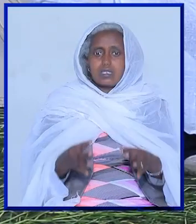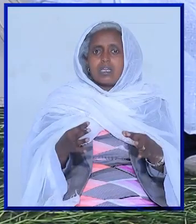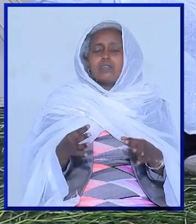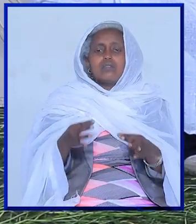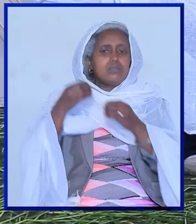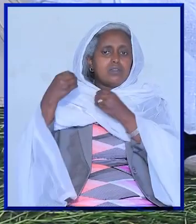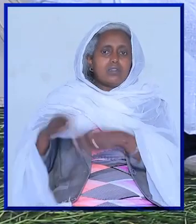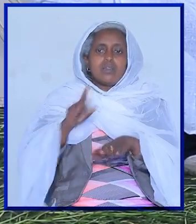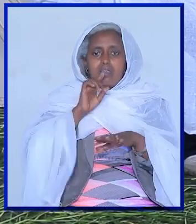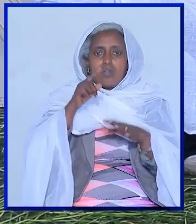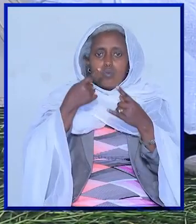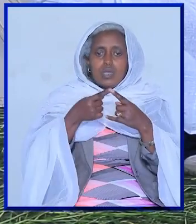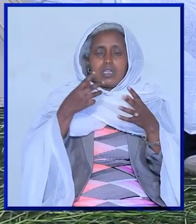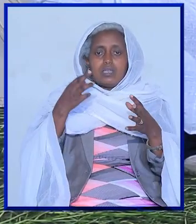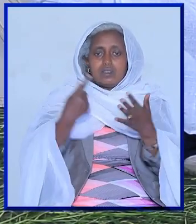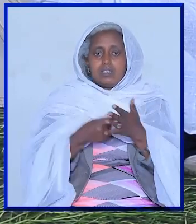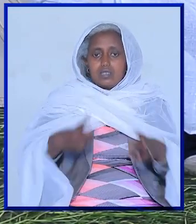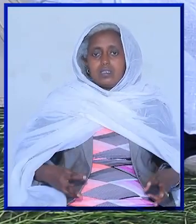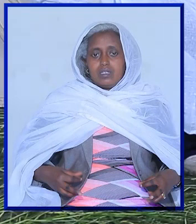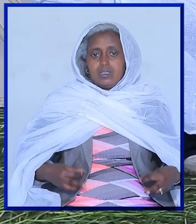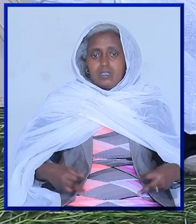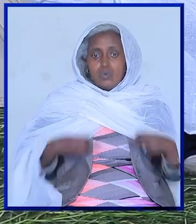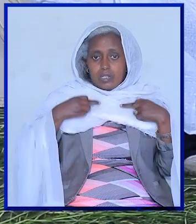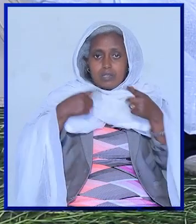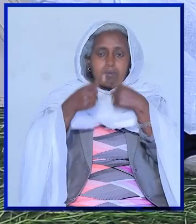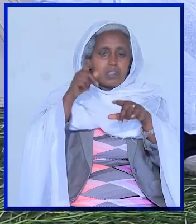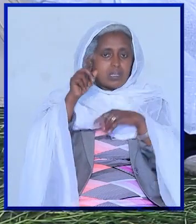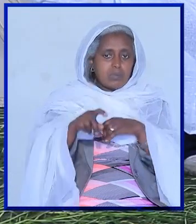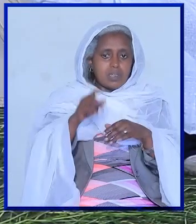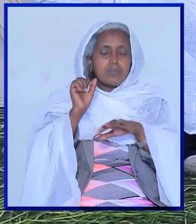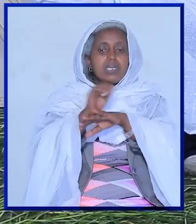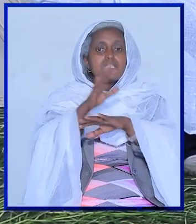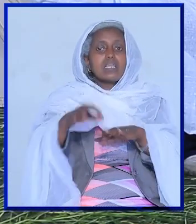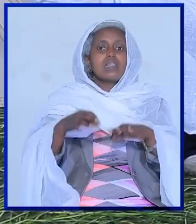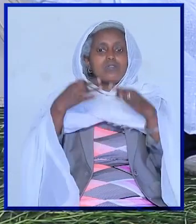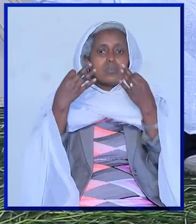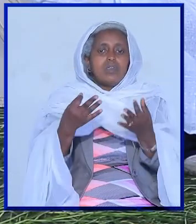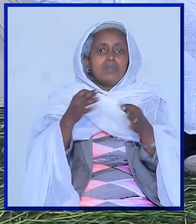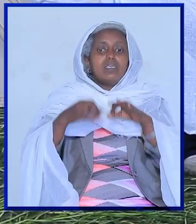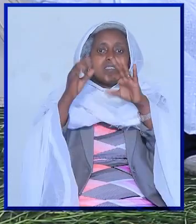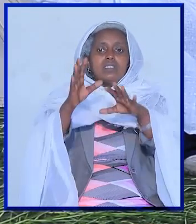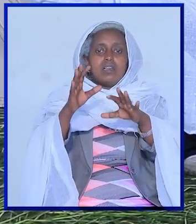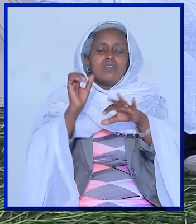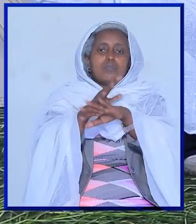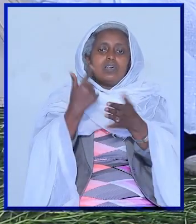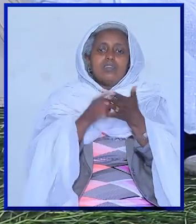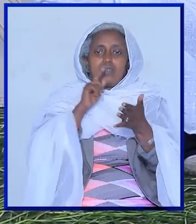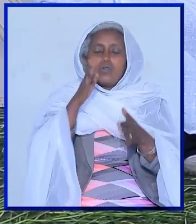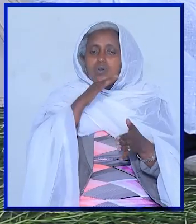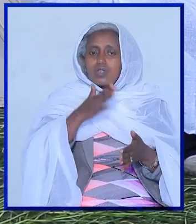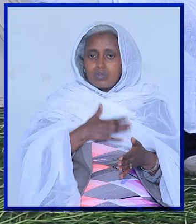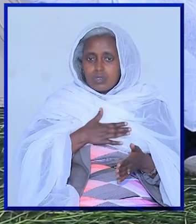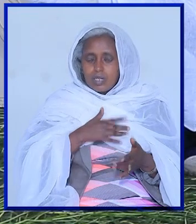ነው ወደዚህ ህይወት መምጣት ያለብን እና ምን እናስተላልፈው መልእክት ይሄንኑ ነው ማለት ነው። እናቶቼ